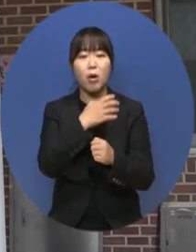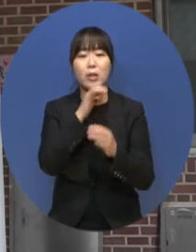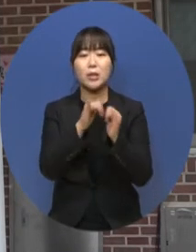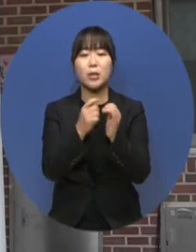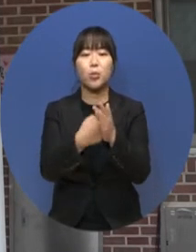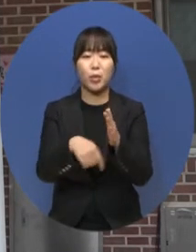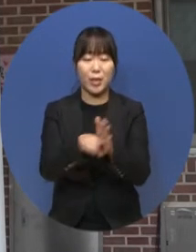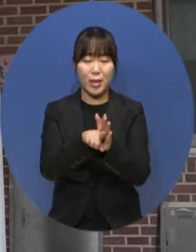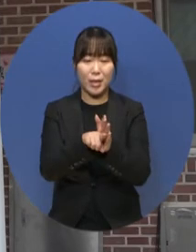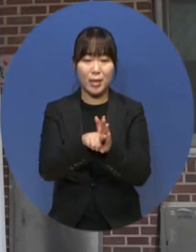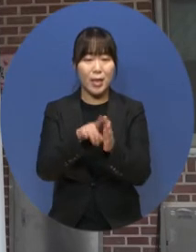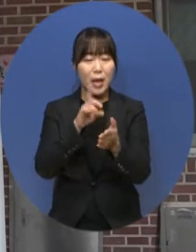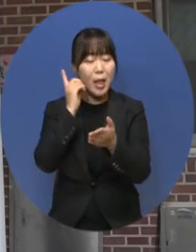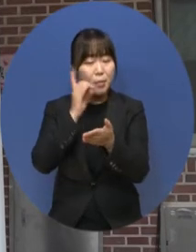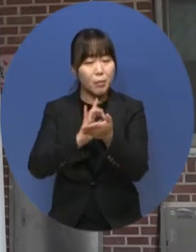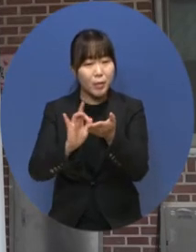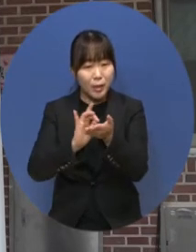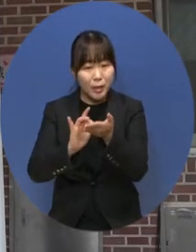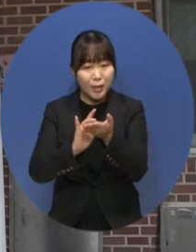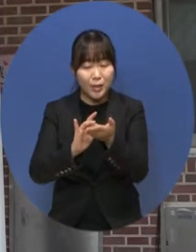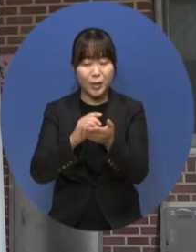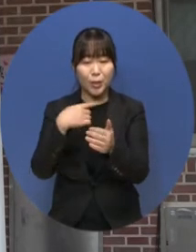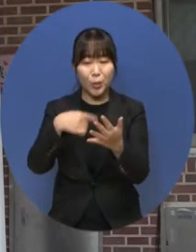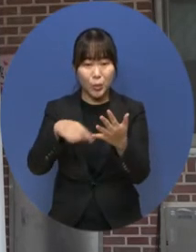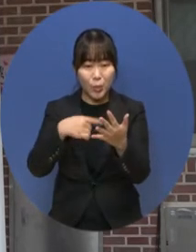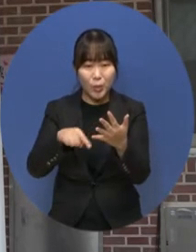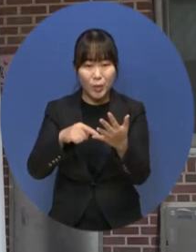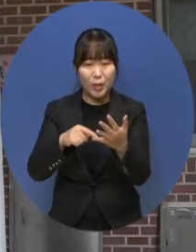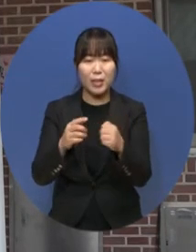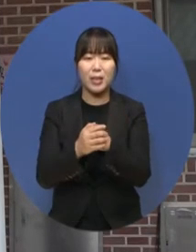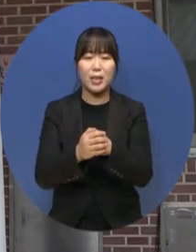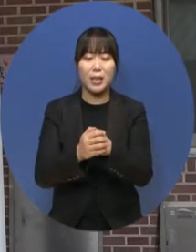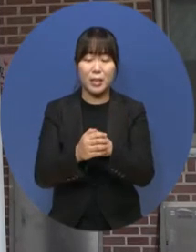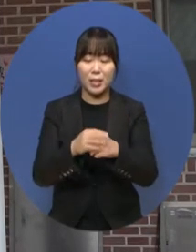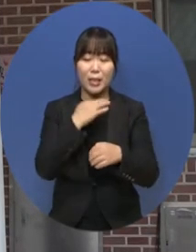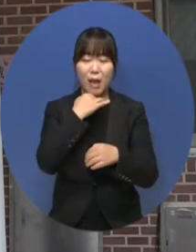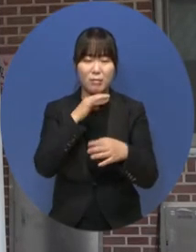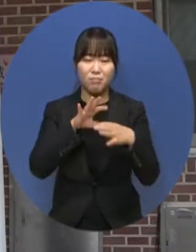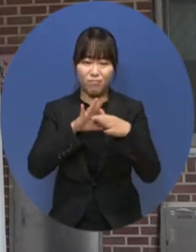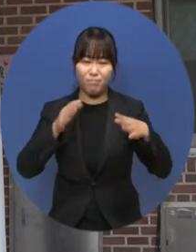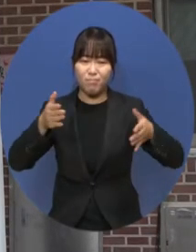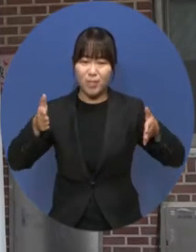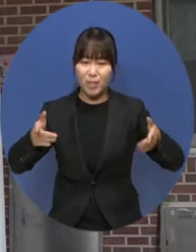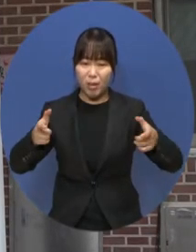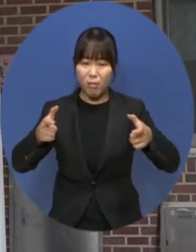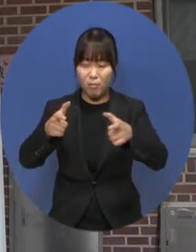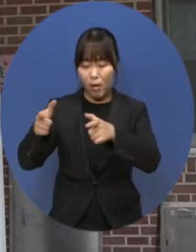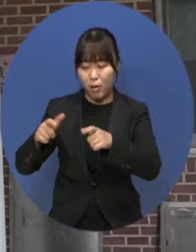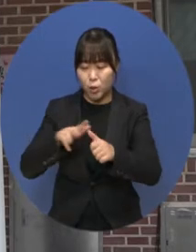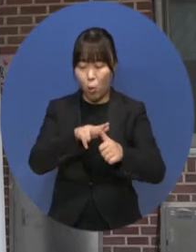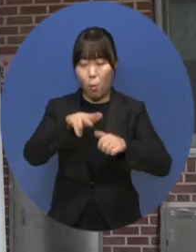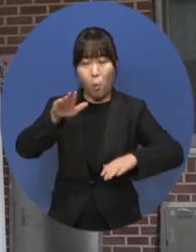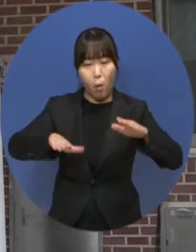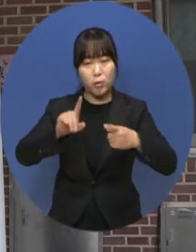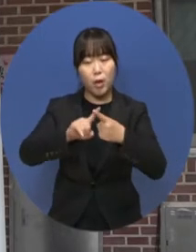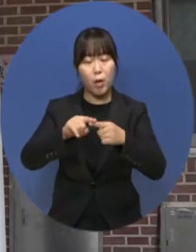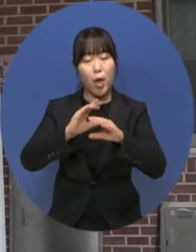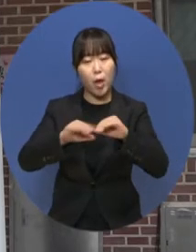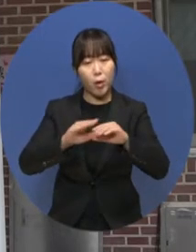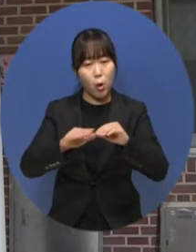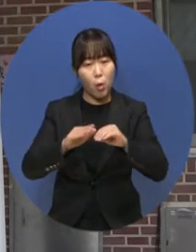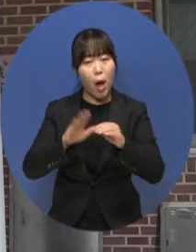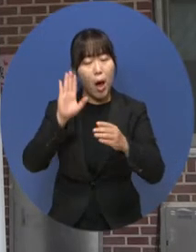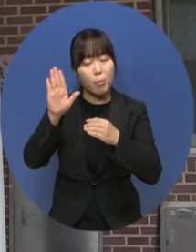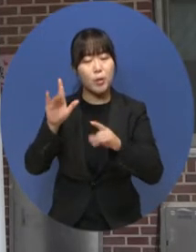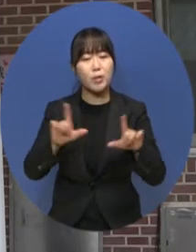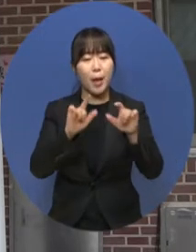어르신들을 위한 스마트폰 활용 교육이 세대 및 지역 간 정보 격차를 해소하고 나아가 삶의 질 향상에 기여할 수 있을 것으로